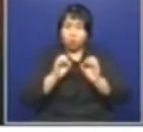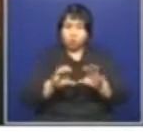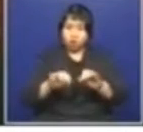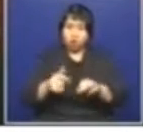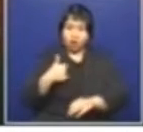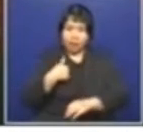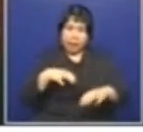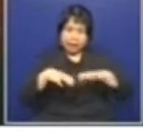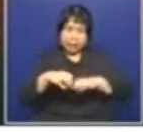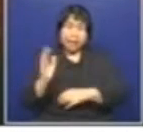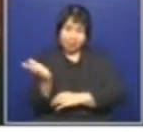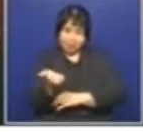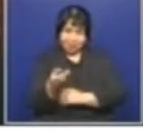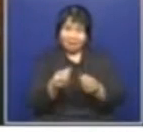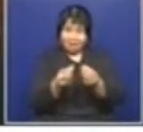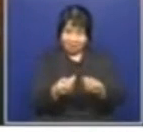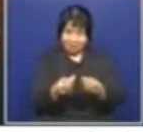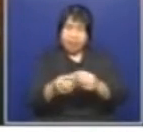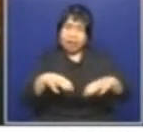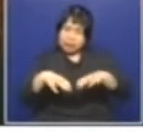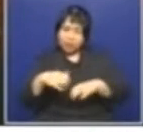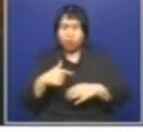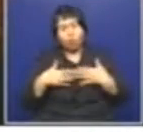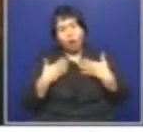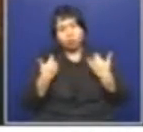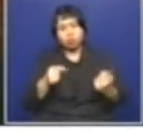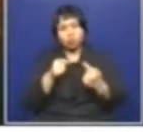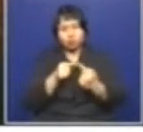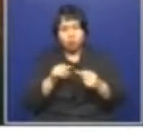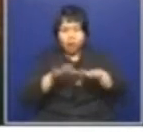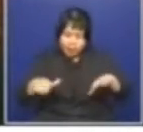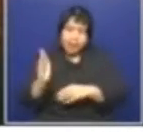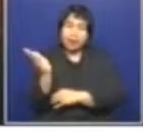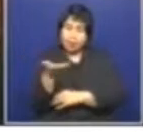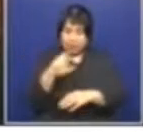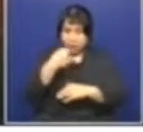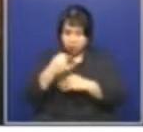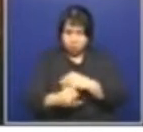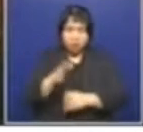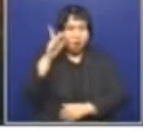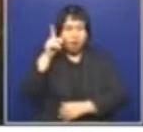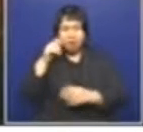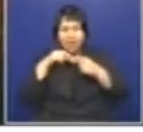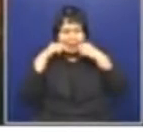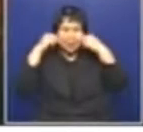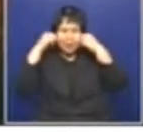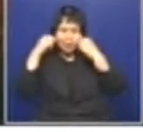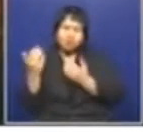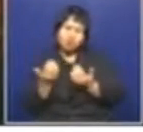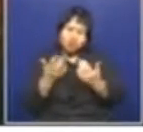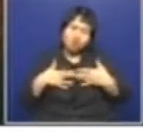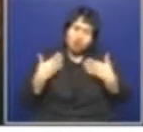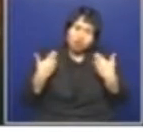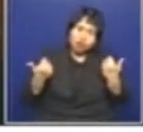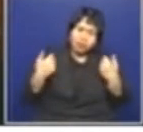ริญญามีความสุขมากวันที่ลูกศิษย์รับปริญญานี่ดูพ่อแม่ก็แจ่มใสลูกก็แจ่มใสแต่งตัวโกโก้มารับปริ